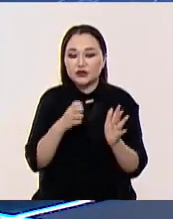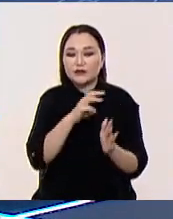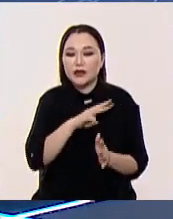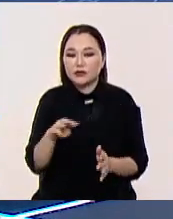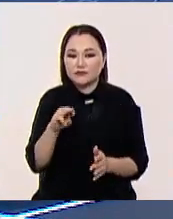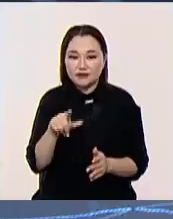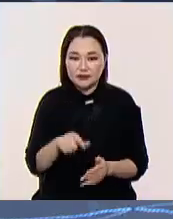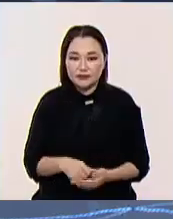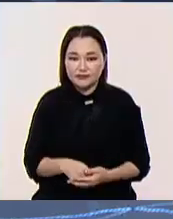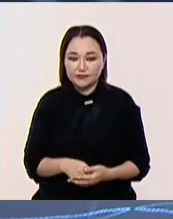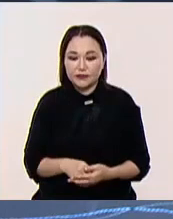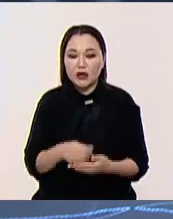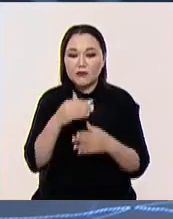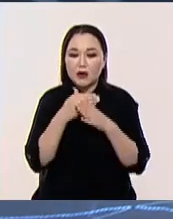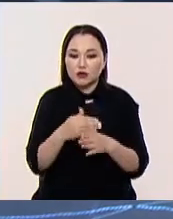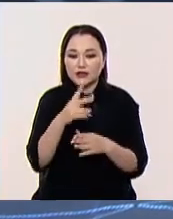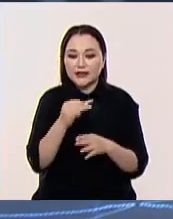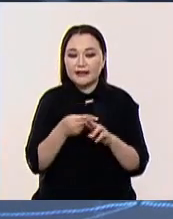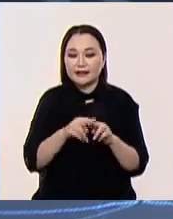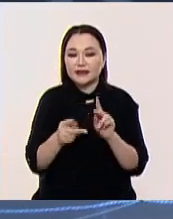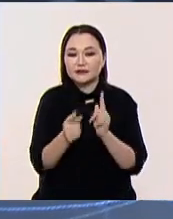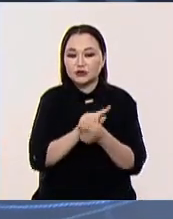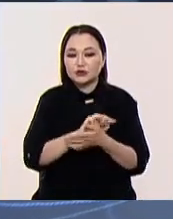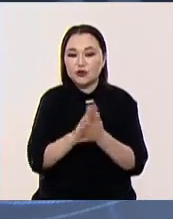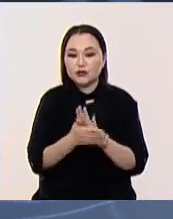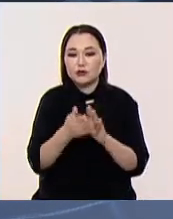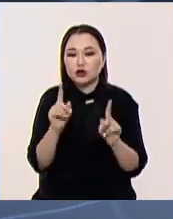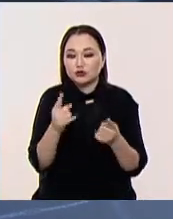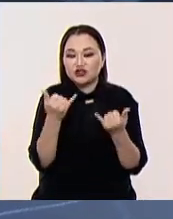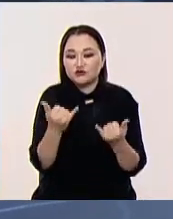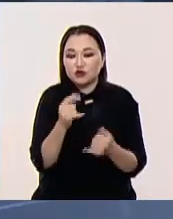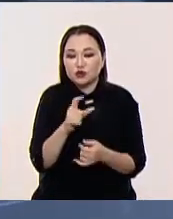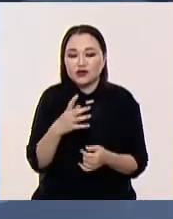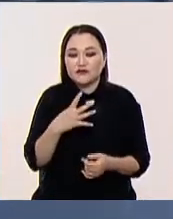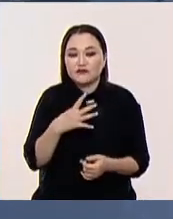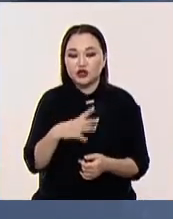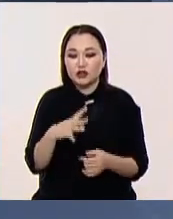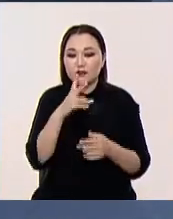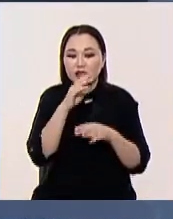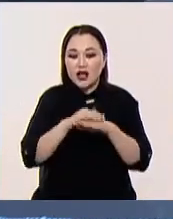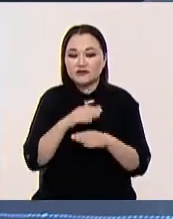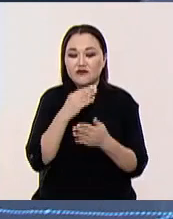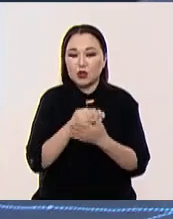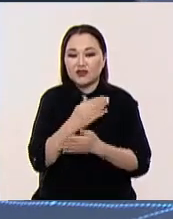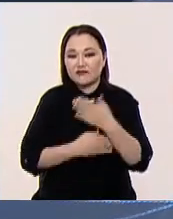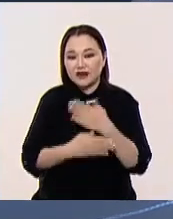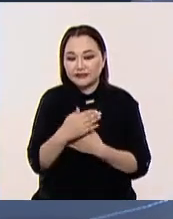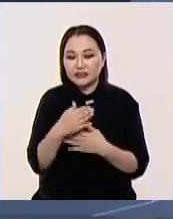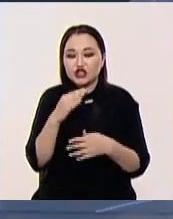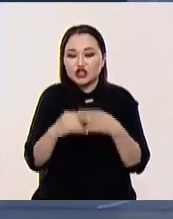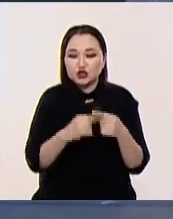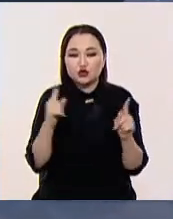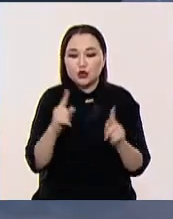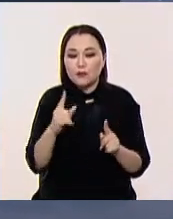миллионов тенге. Поможет ли это изменить ситуацию? Почему сейчас люди вынуждены годами доказывать свою инвалидность? Через что